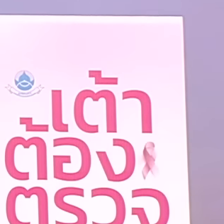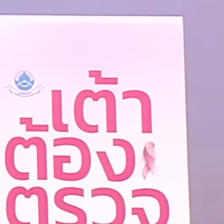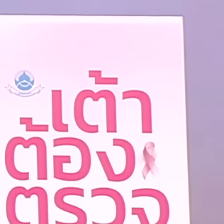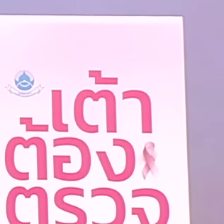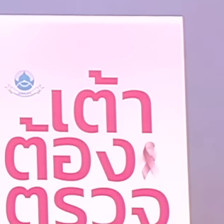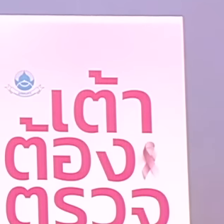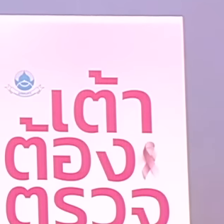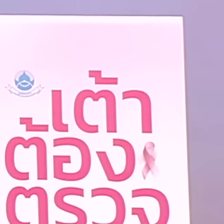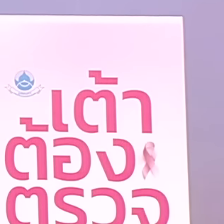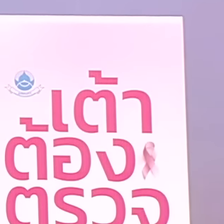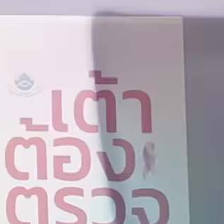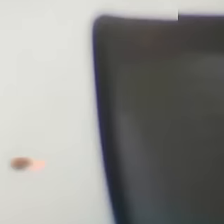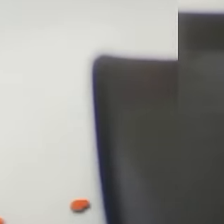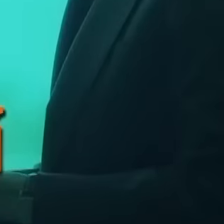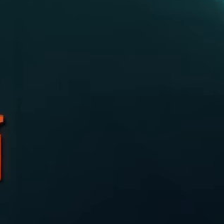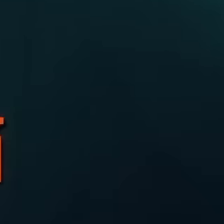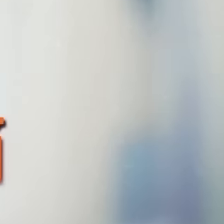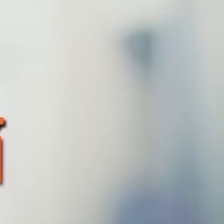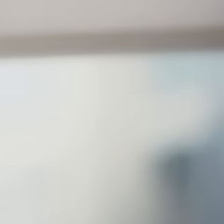ไปตามเกมค่ะ